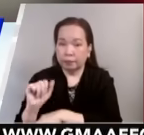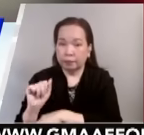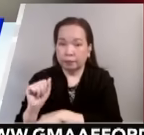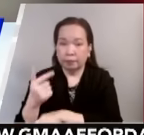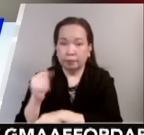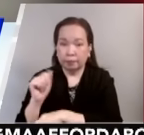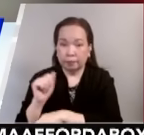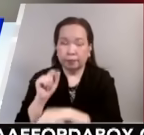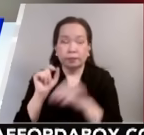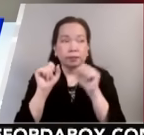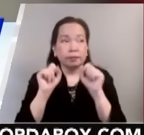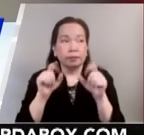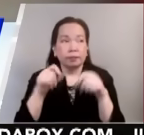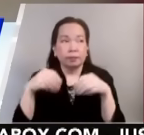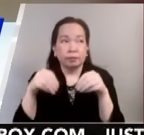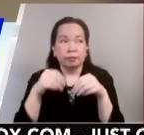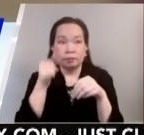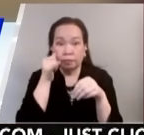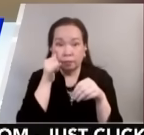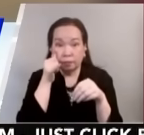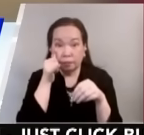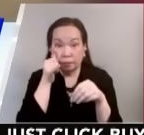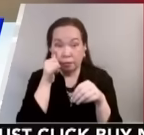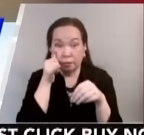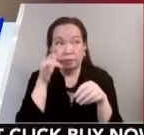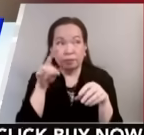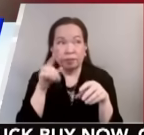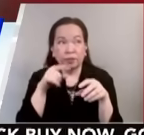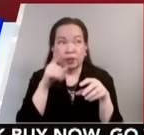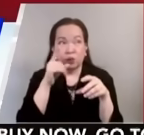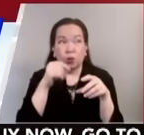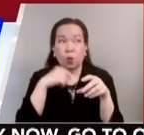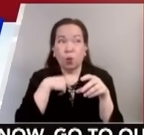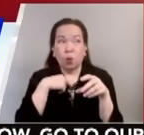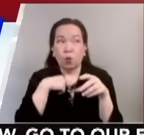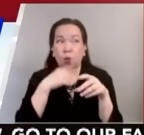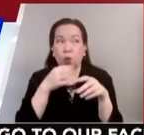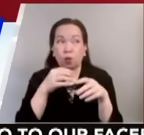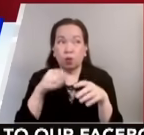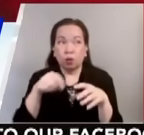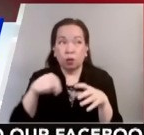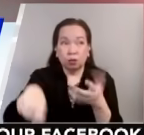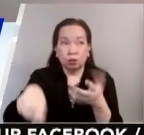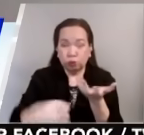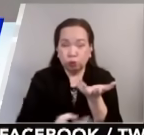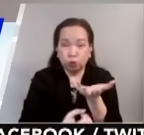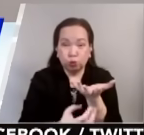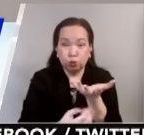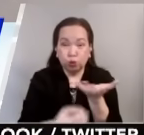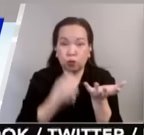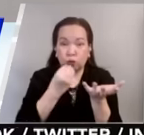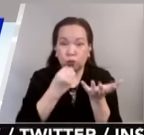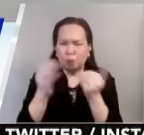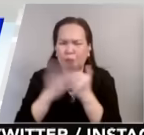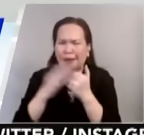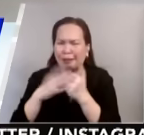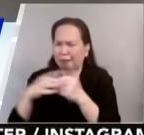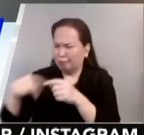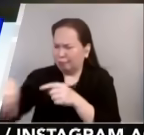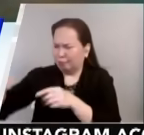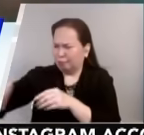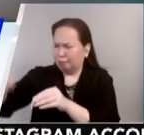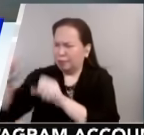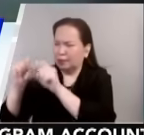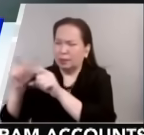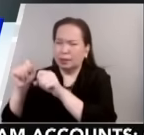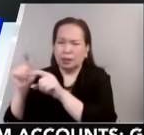sa isang video kung saan makikita siyang nagl nuto ng pagkain ilang metro lang mula sa designated area ng mga nagtitinda ng paputok